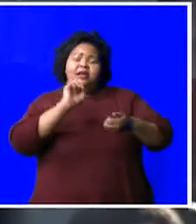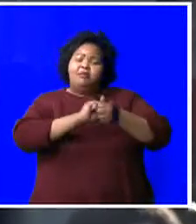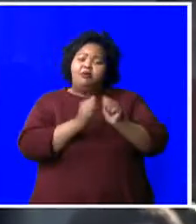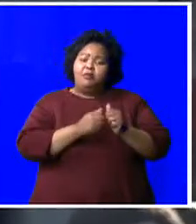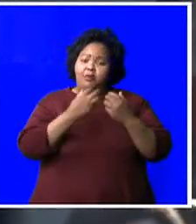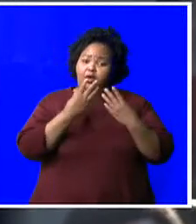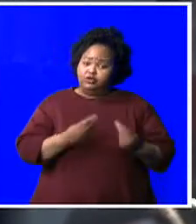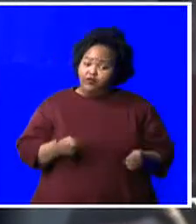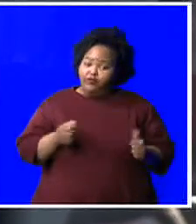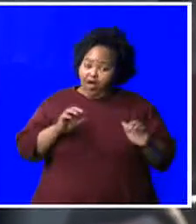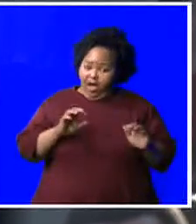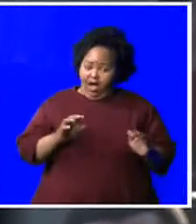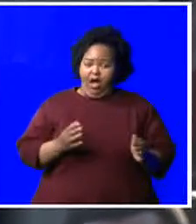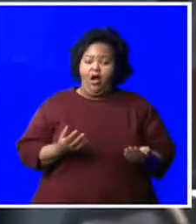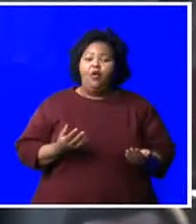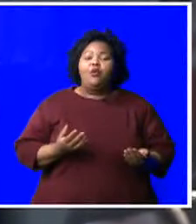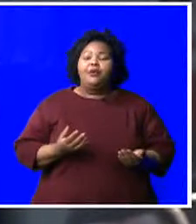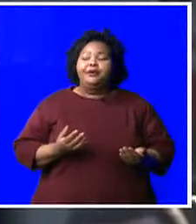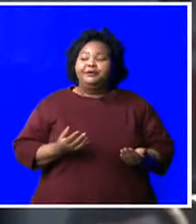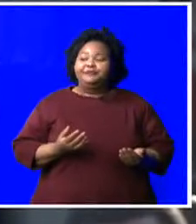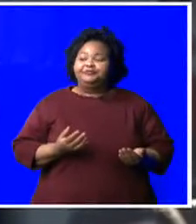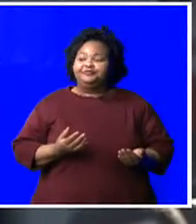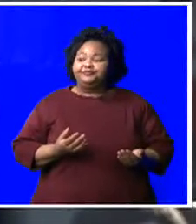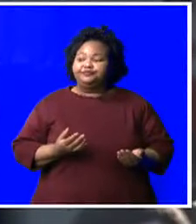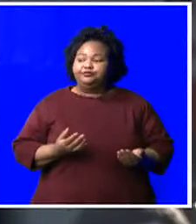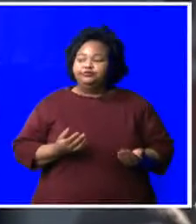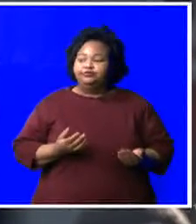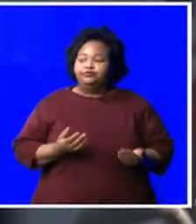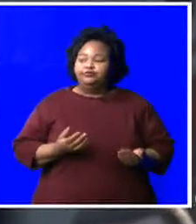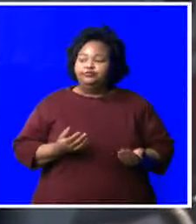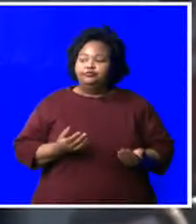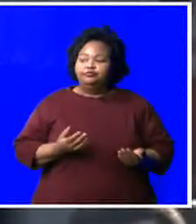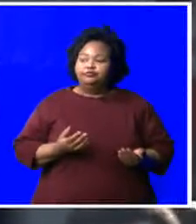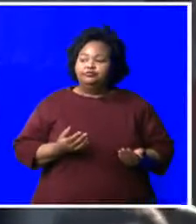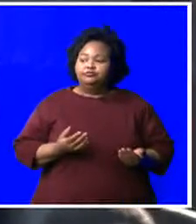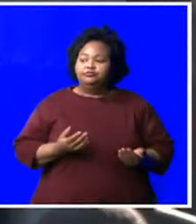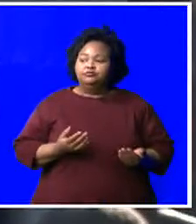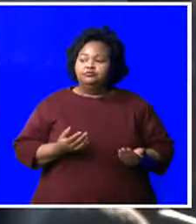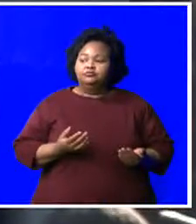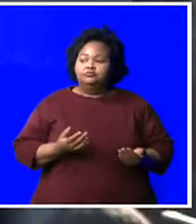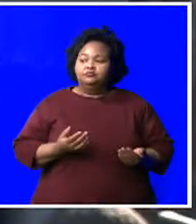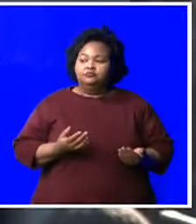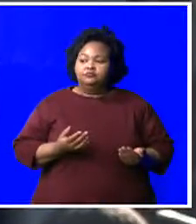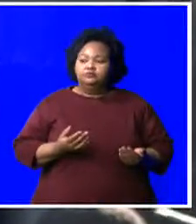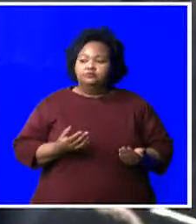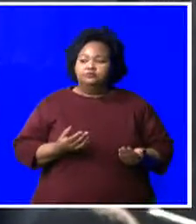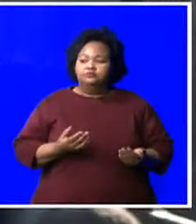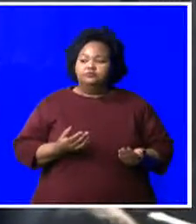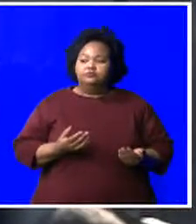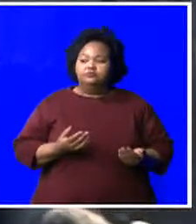kanjani lawo ma problems lawo livele bonasa ukuthi